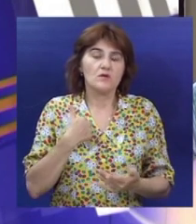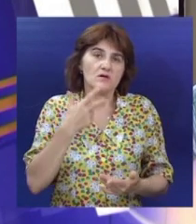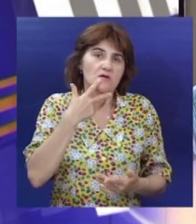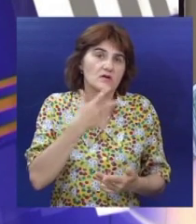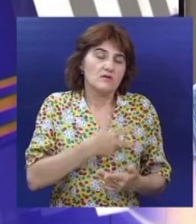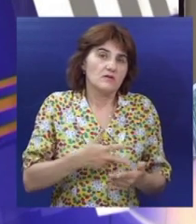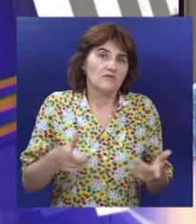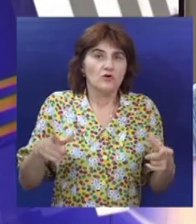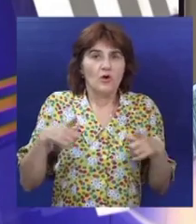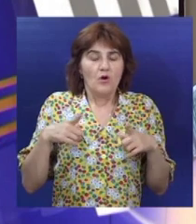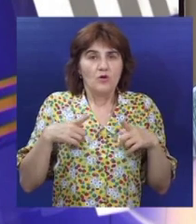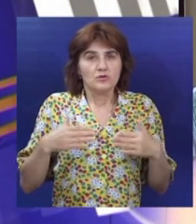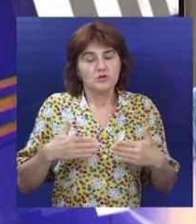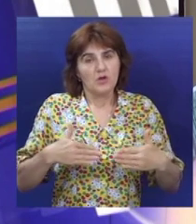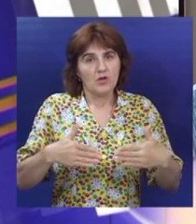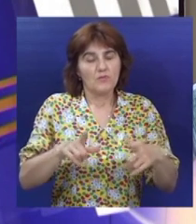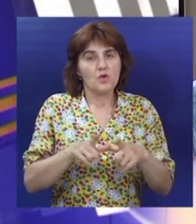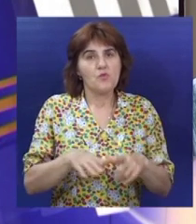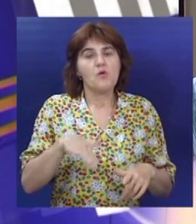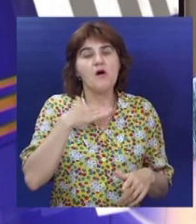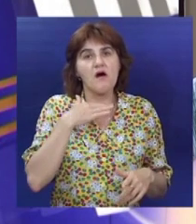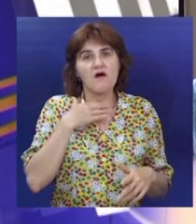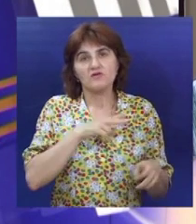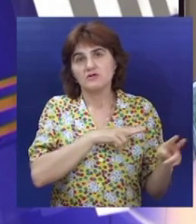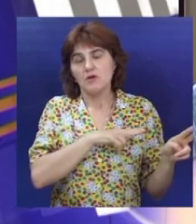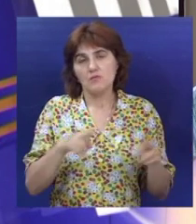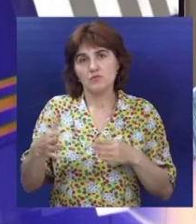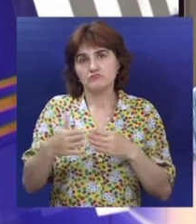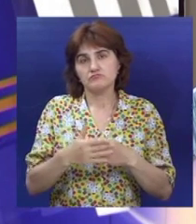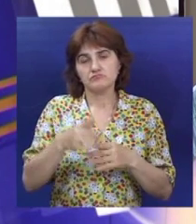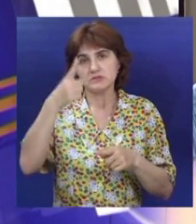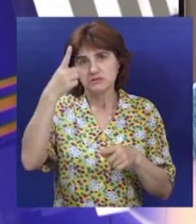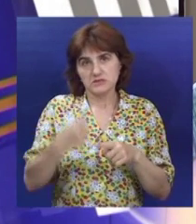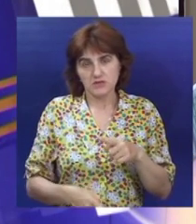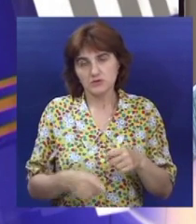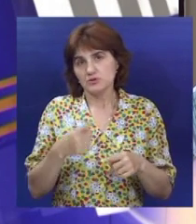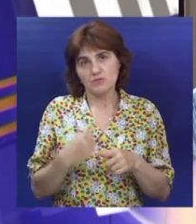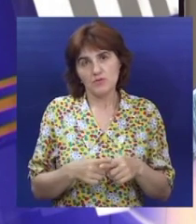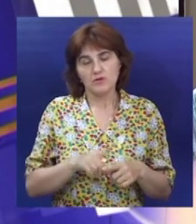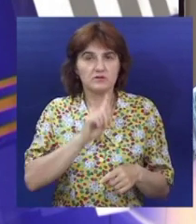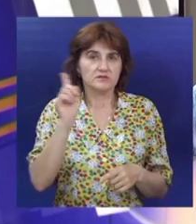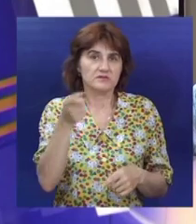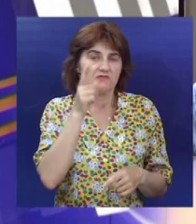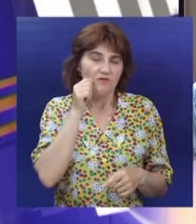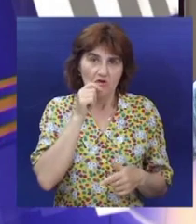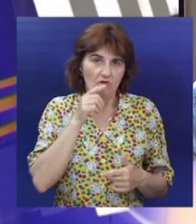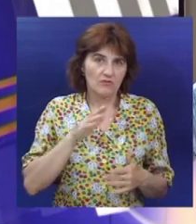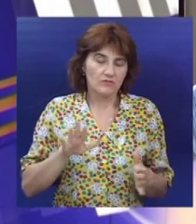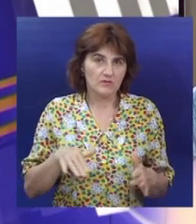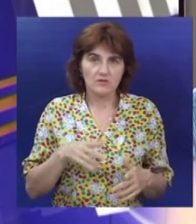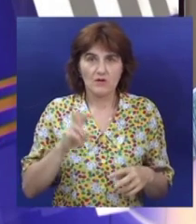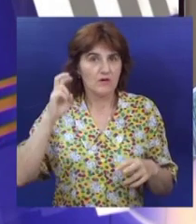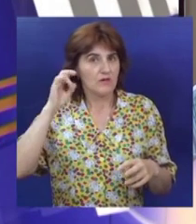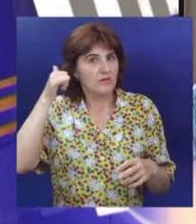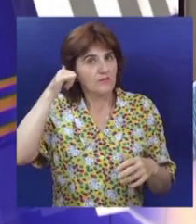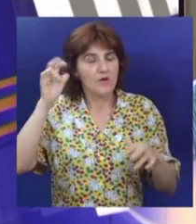u prvom upisnom krugu, tako da očekujemo da će se u drugom upisnom krugu ovaj broj već smanjiti, pošto je već veliko interesovanje od jutra,